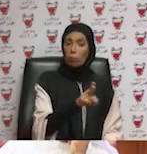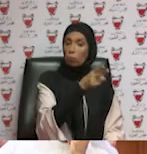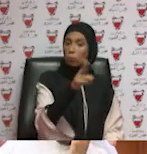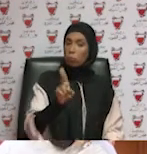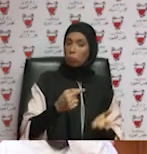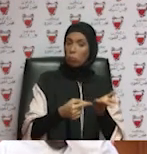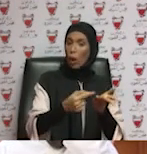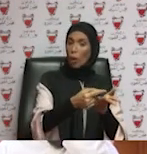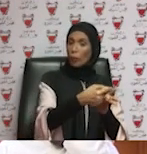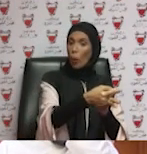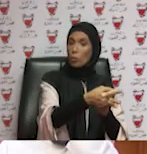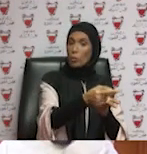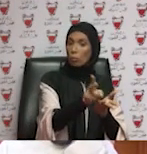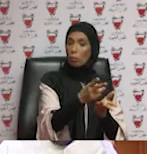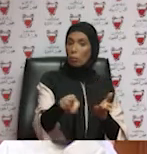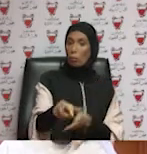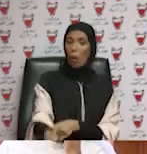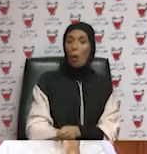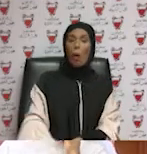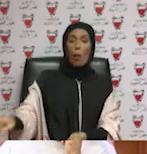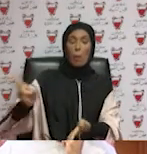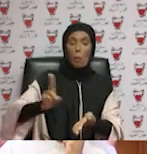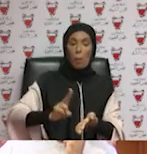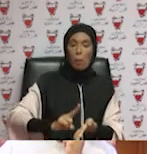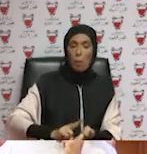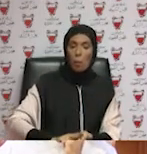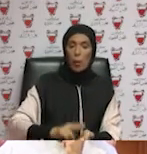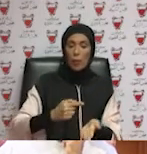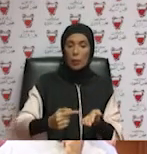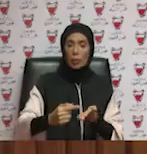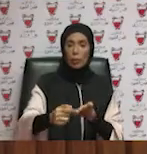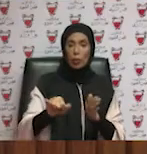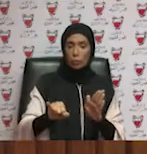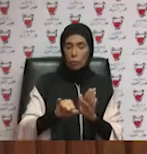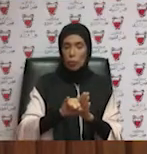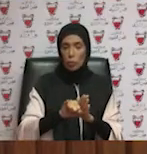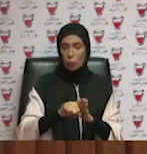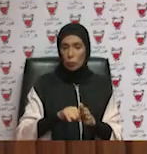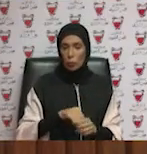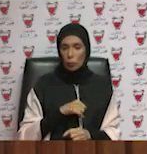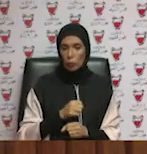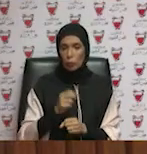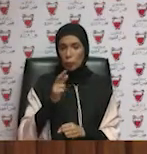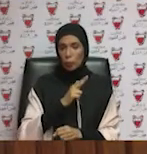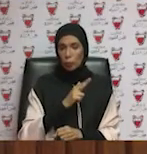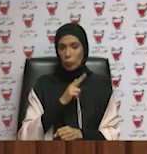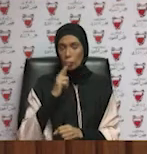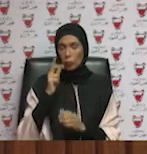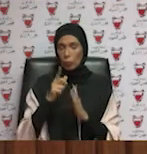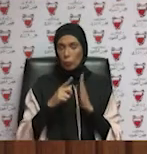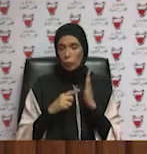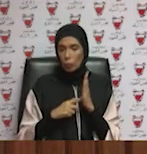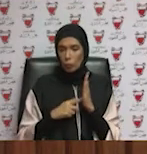التوصية ونرجع إلى توصية المادة كما وردت في مشروع القانون، ولا